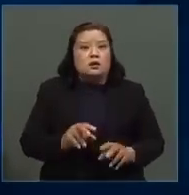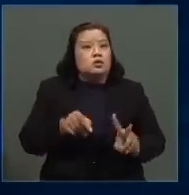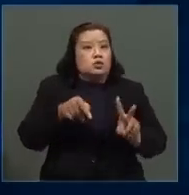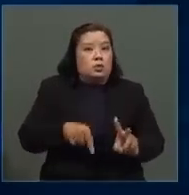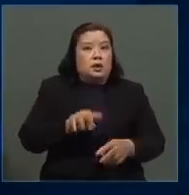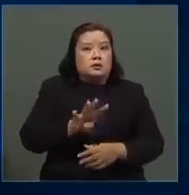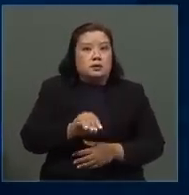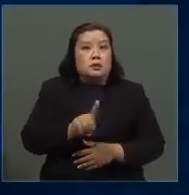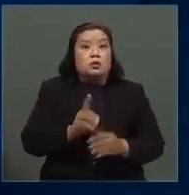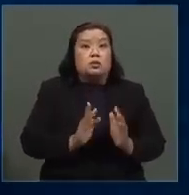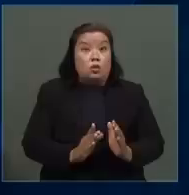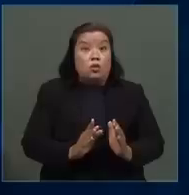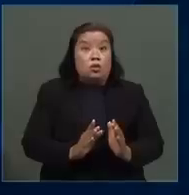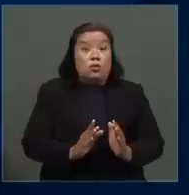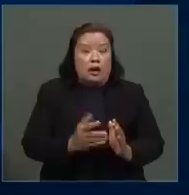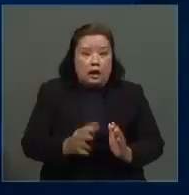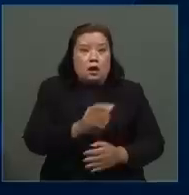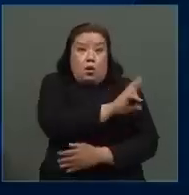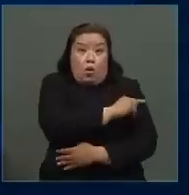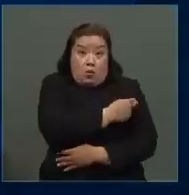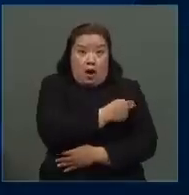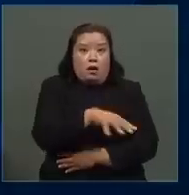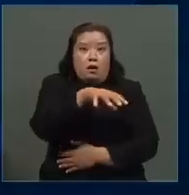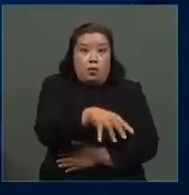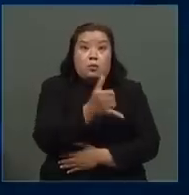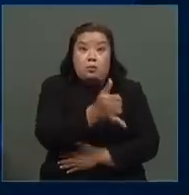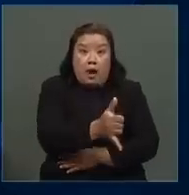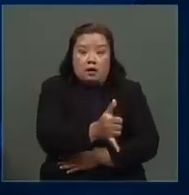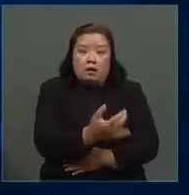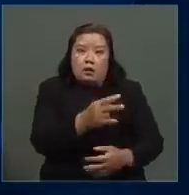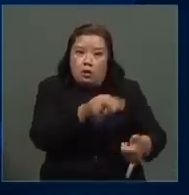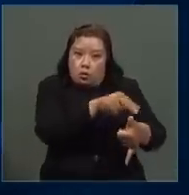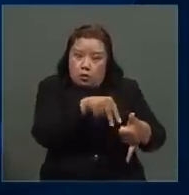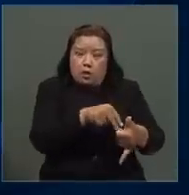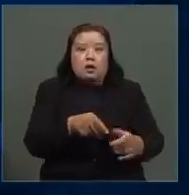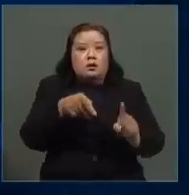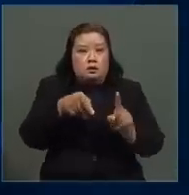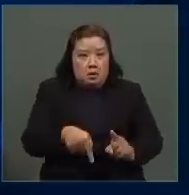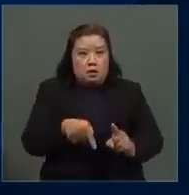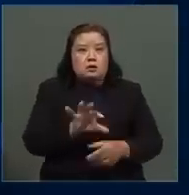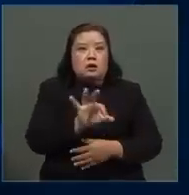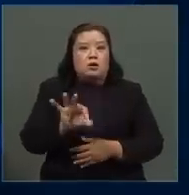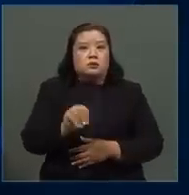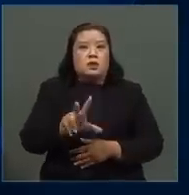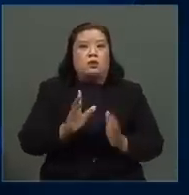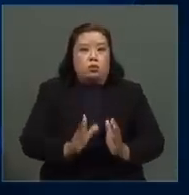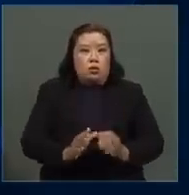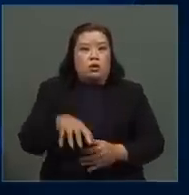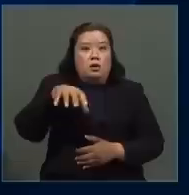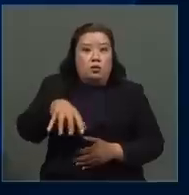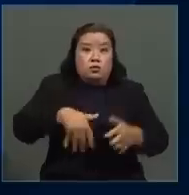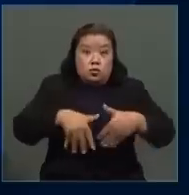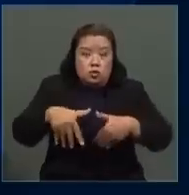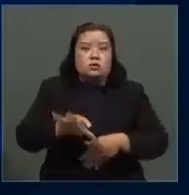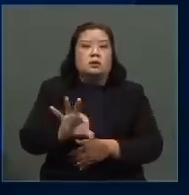พบในการคัดกรองจากโรงพยาบาลนะคะ 1943รายเป็นการพบในชุมชน 97